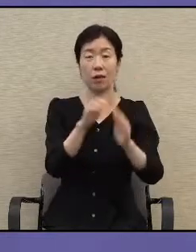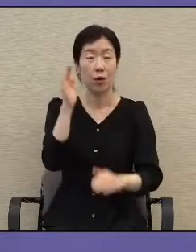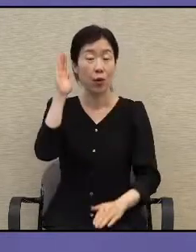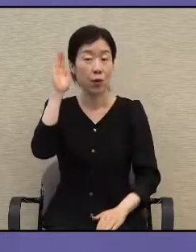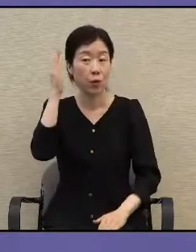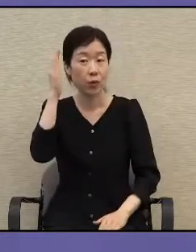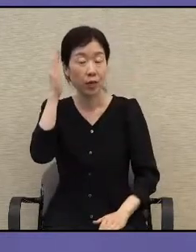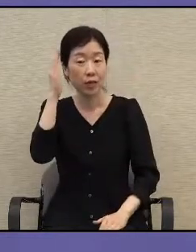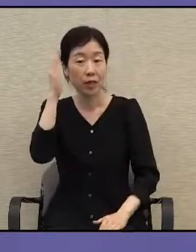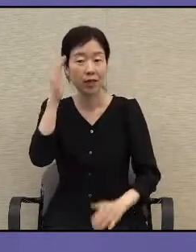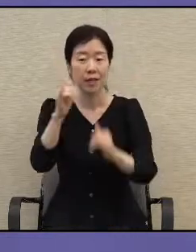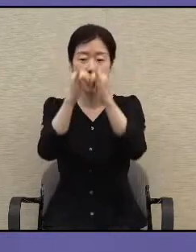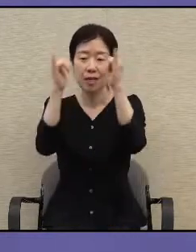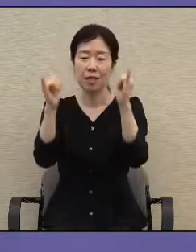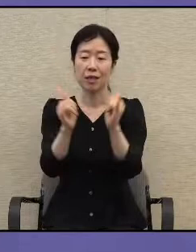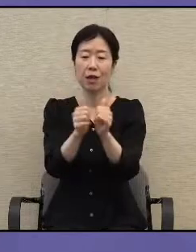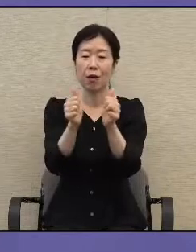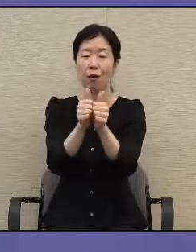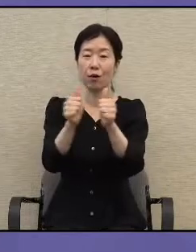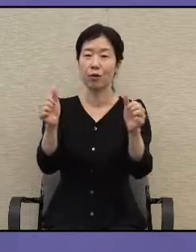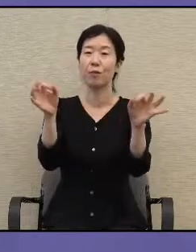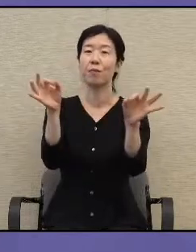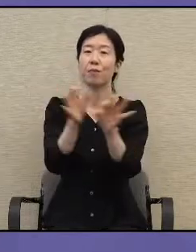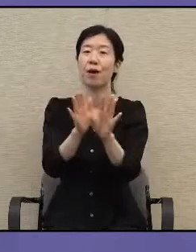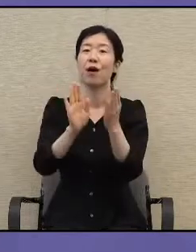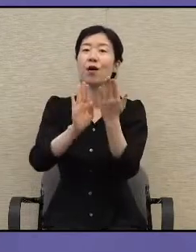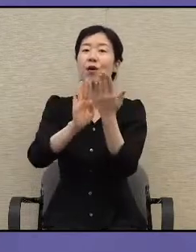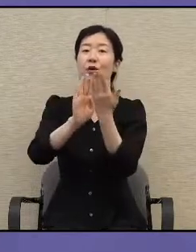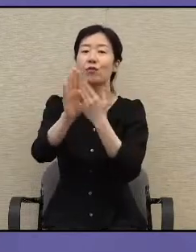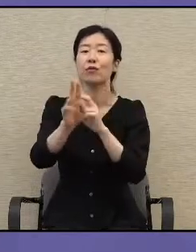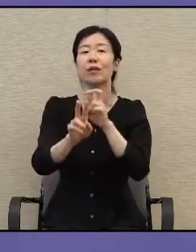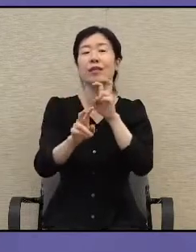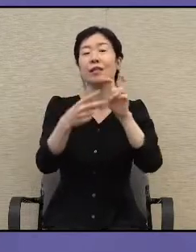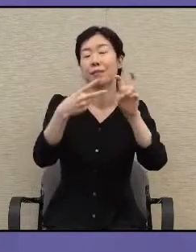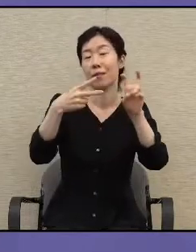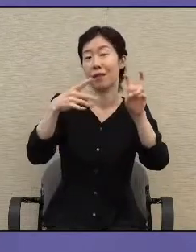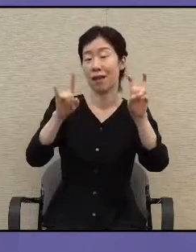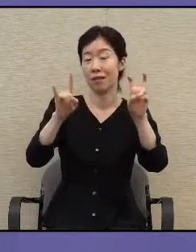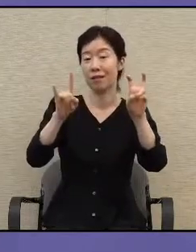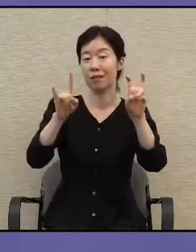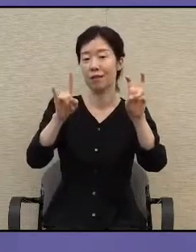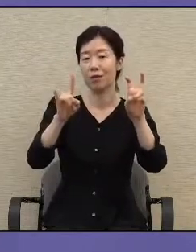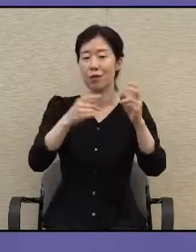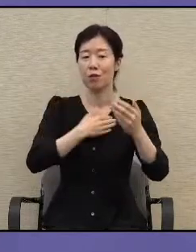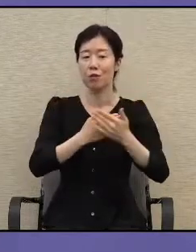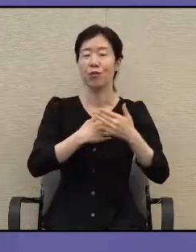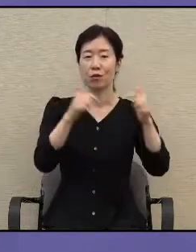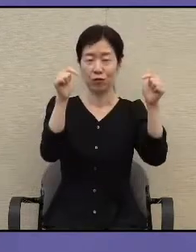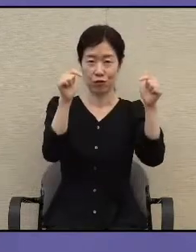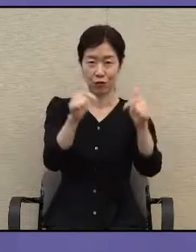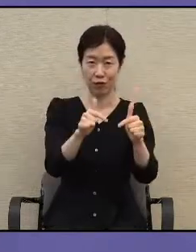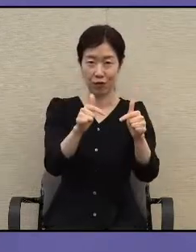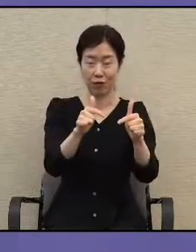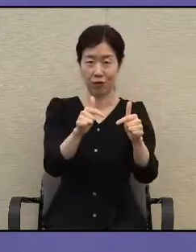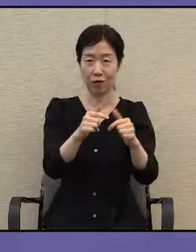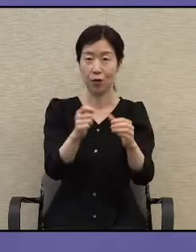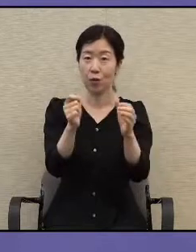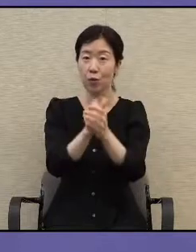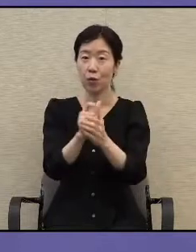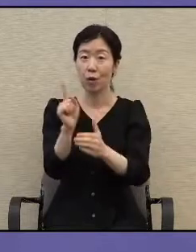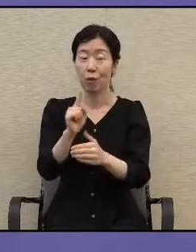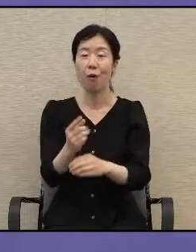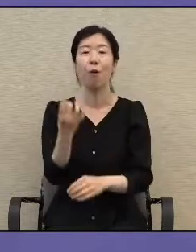사회적 거리두기 완화 등으로 인해서 20대는 좀 다소 줄어든 상황입니다. 재밌는 것은 이 60대가 한 번도 불안한